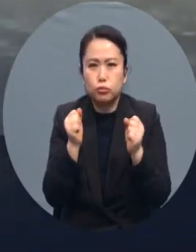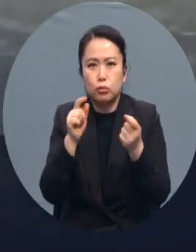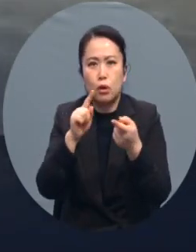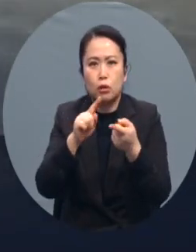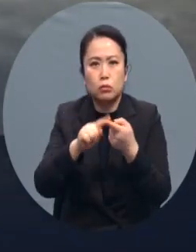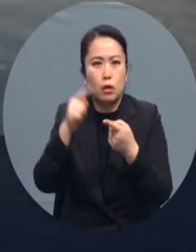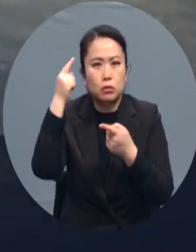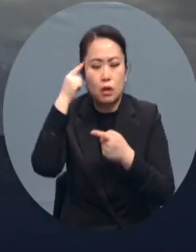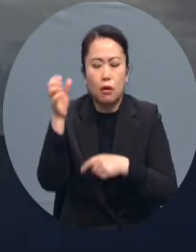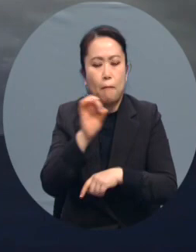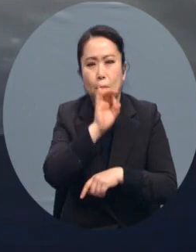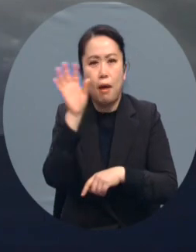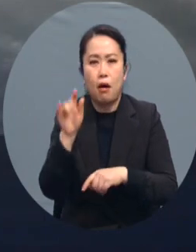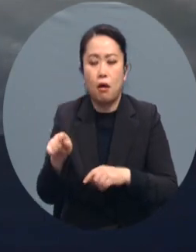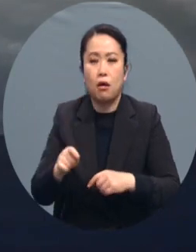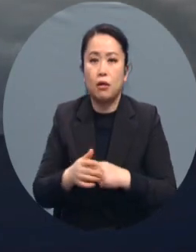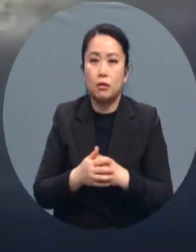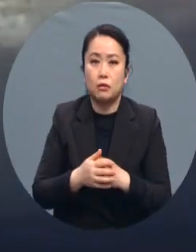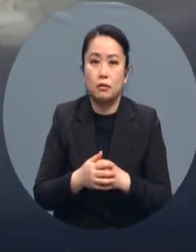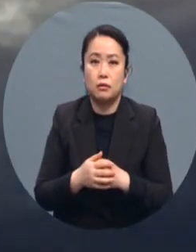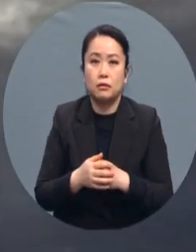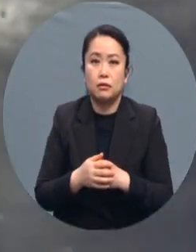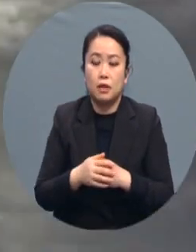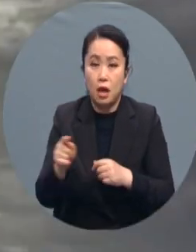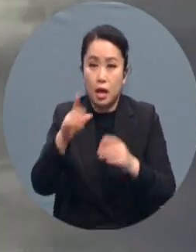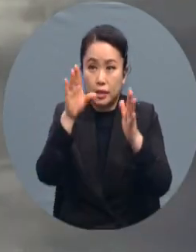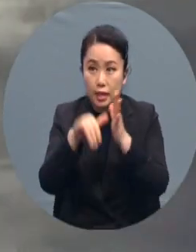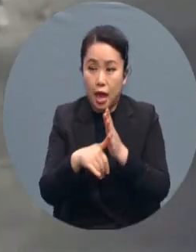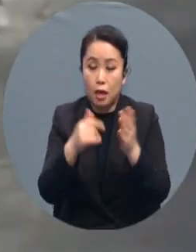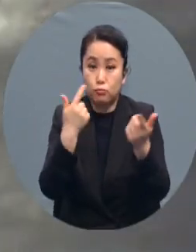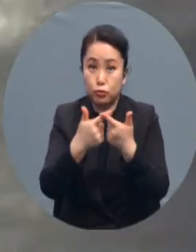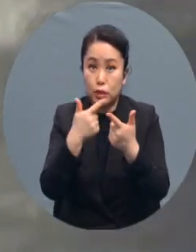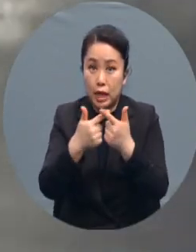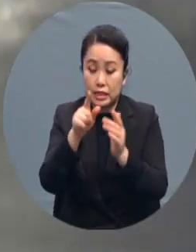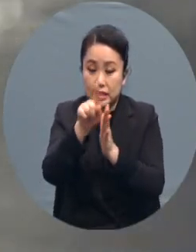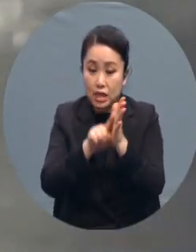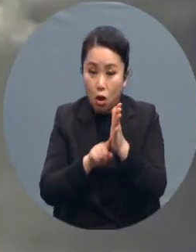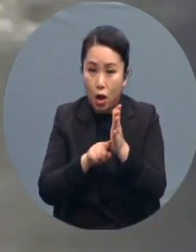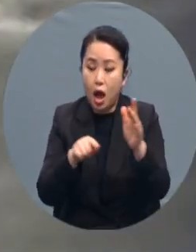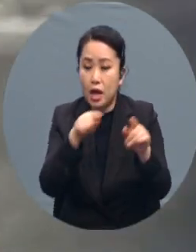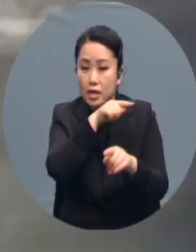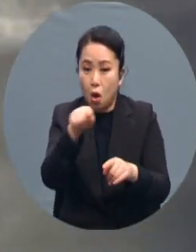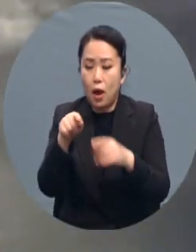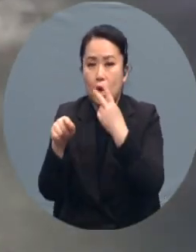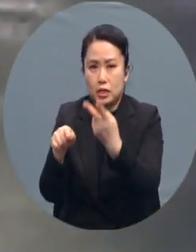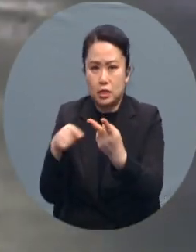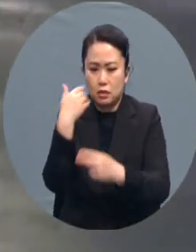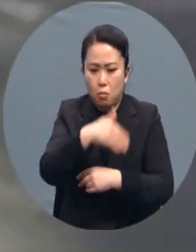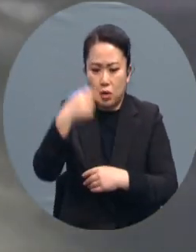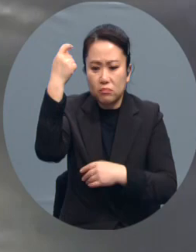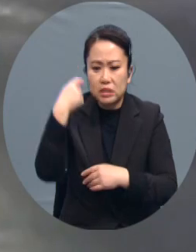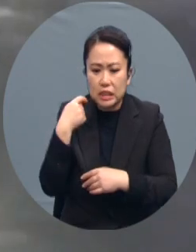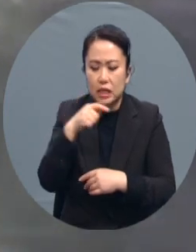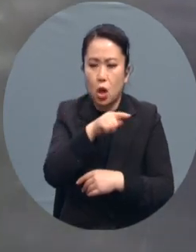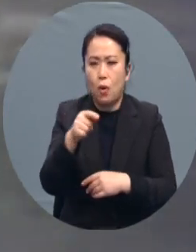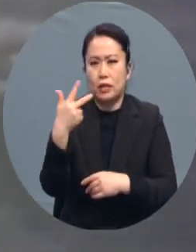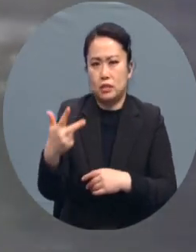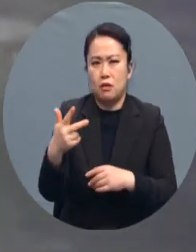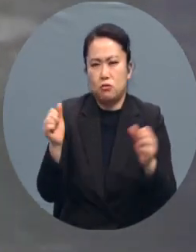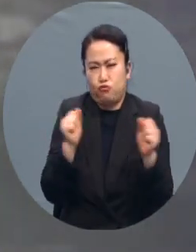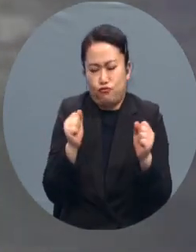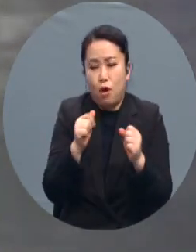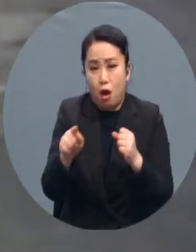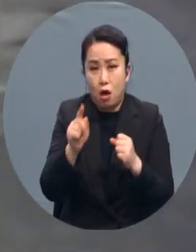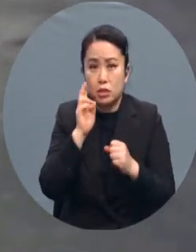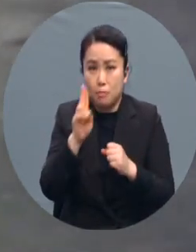그때는 안무 생각이 없었습니다 당시 부산은 영하 2도 체감온도 영하 7도의 강추위